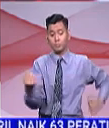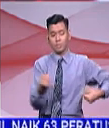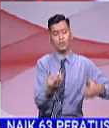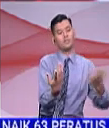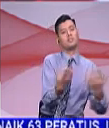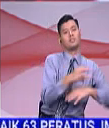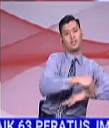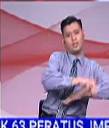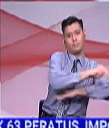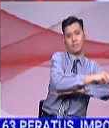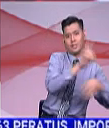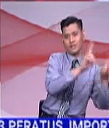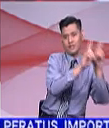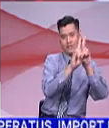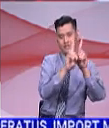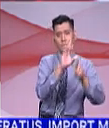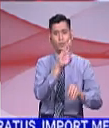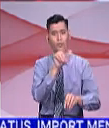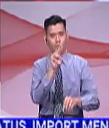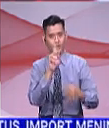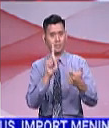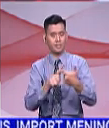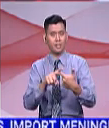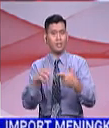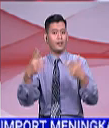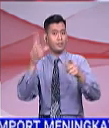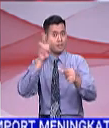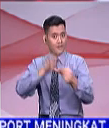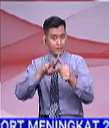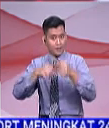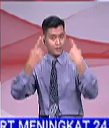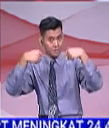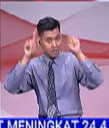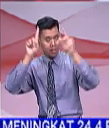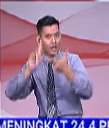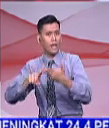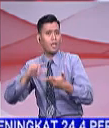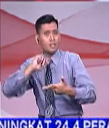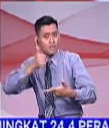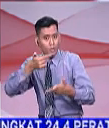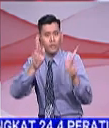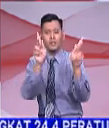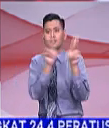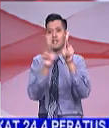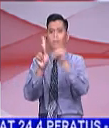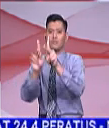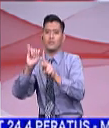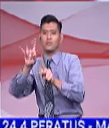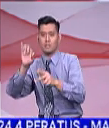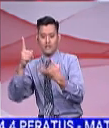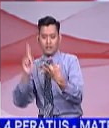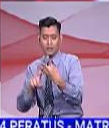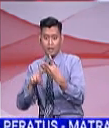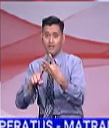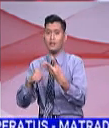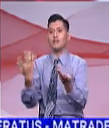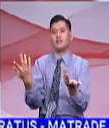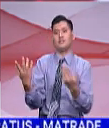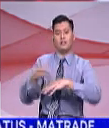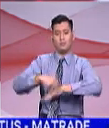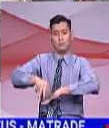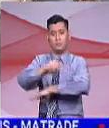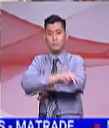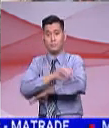Wan dan Taman Kelang Jaya, manakala esok pula di Kampung Sungai Sirih dan Taman Pendamar Indah.